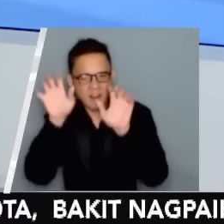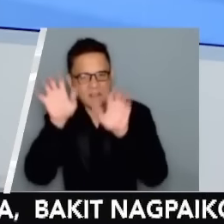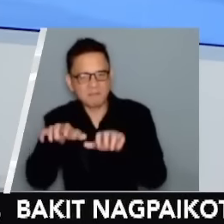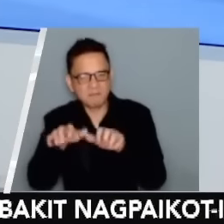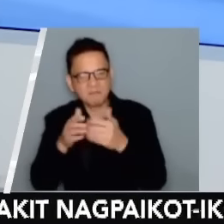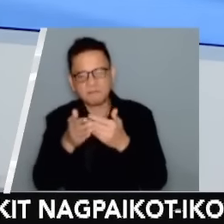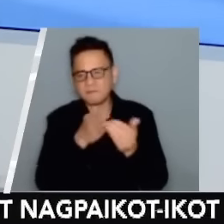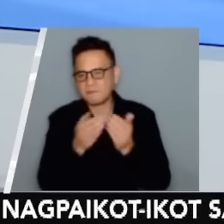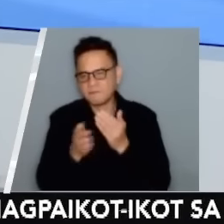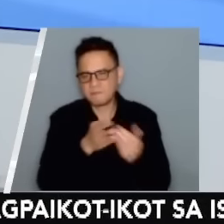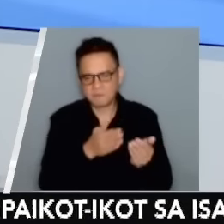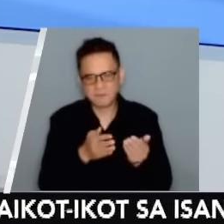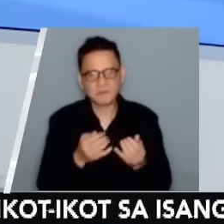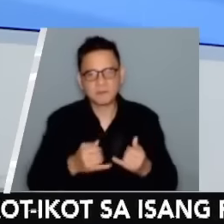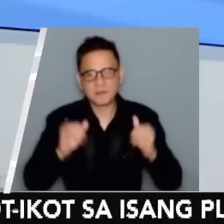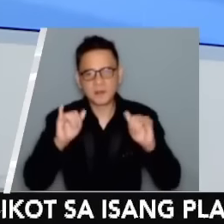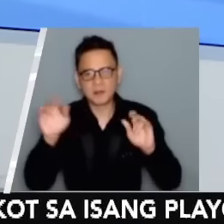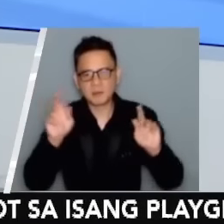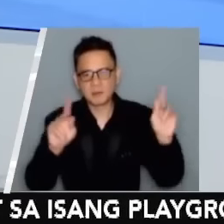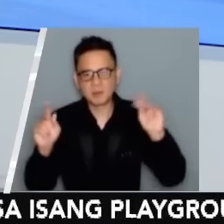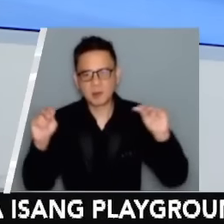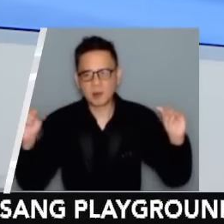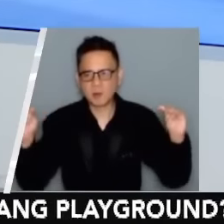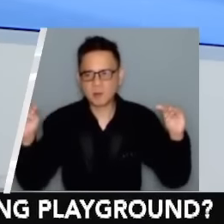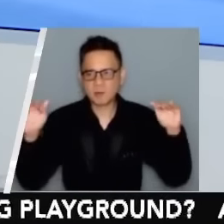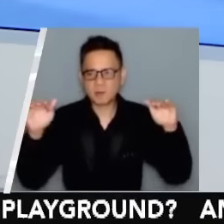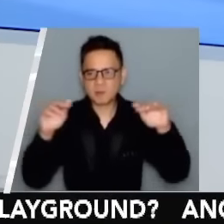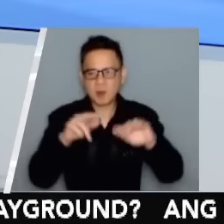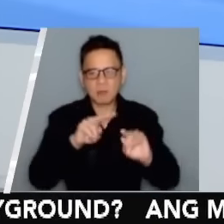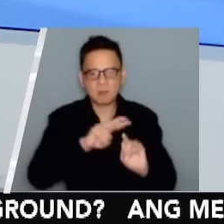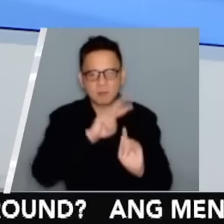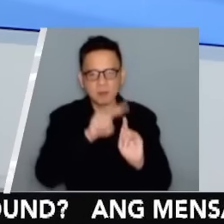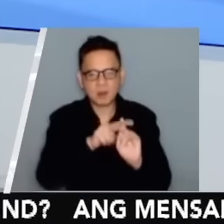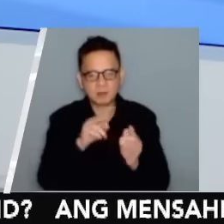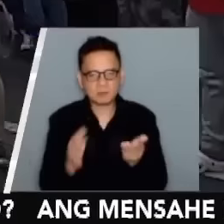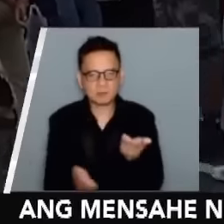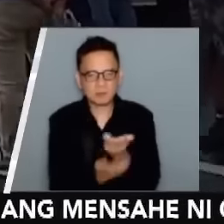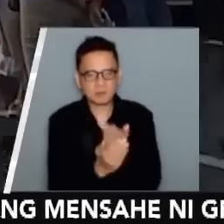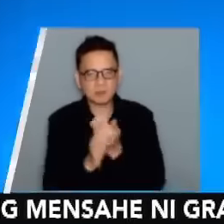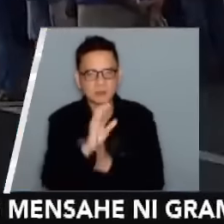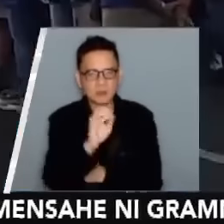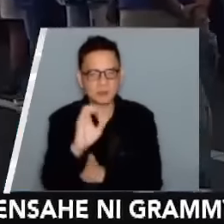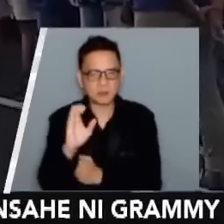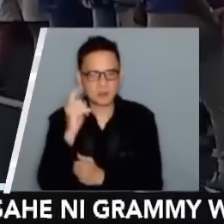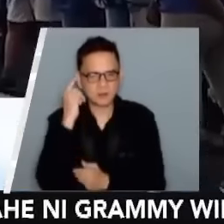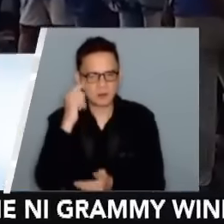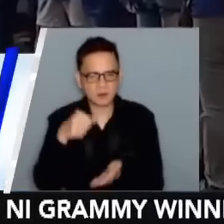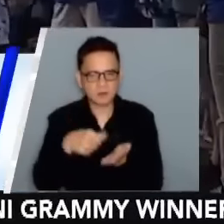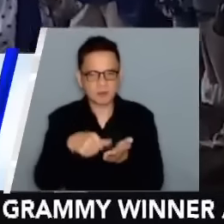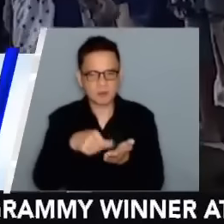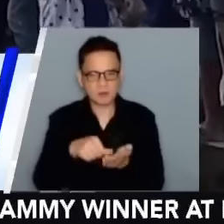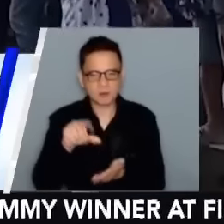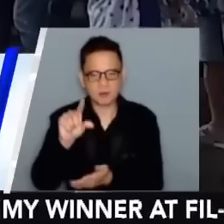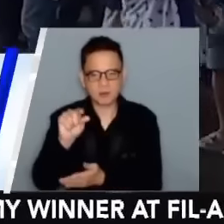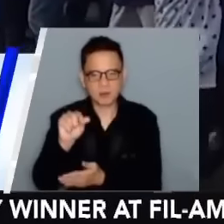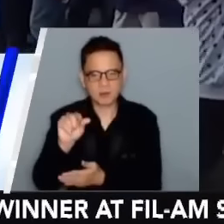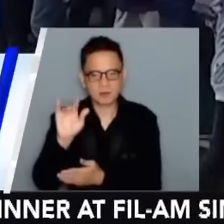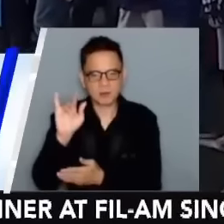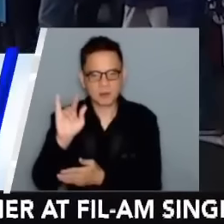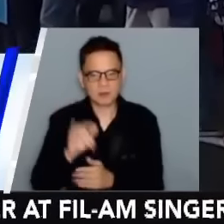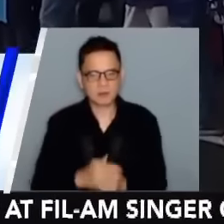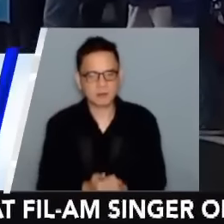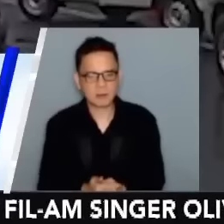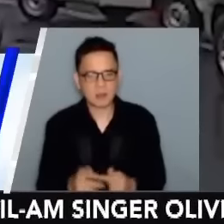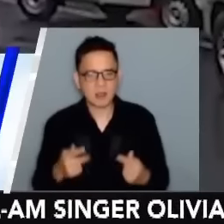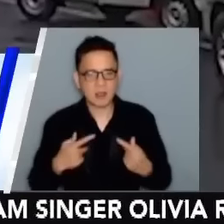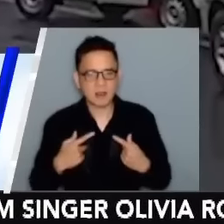senatorial at partylist aspirant para sa eleksyon 2025 kaya bukod po sa mga payong bitbit din nila ang Ilang gamit na